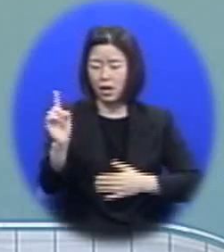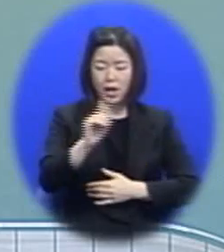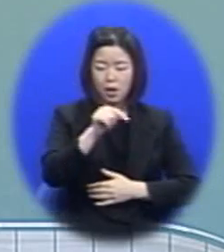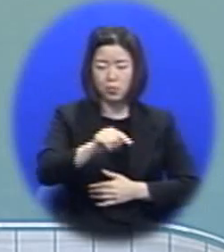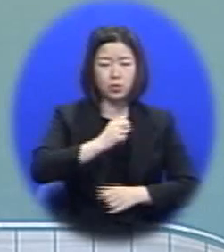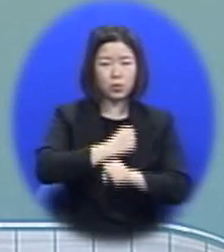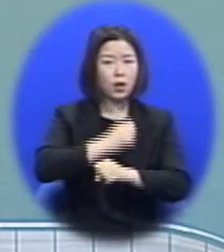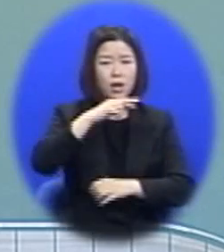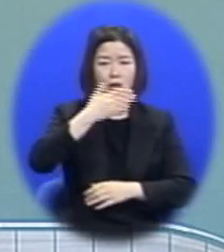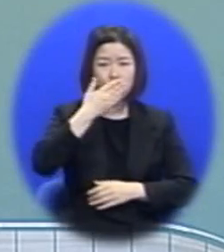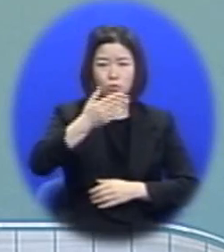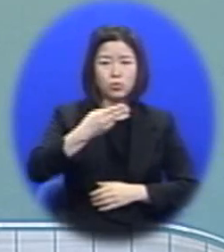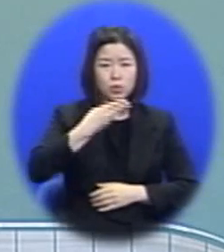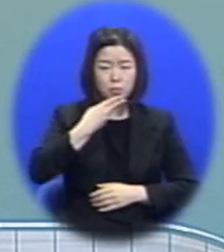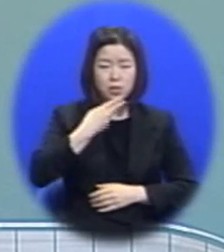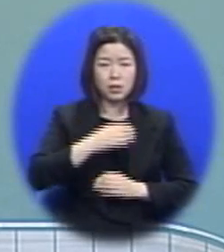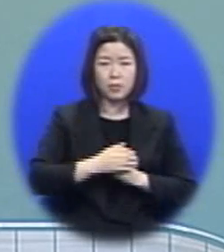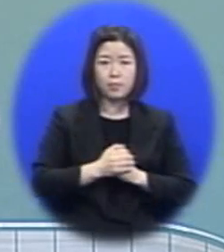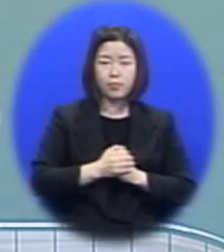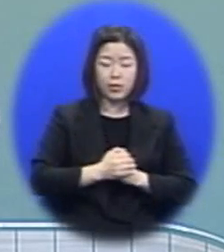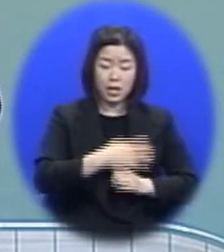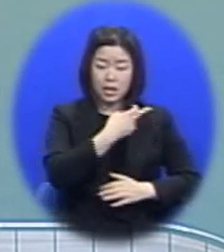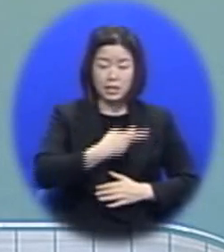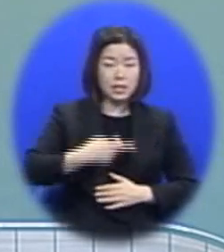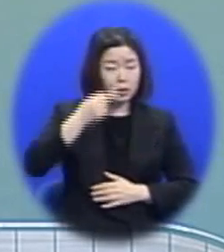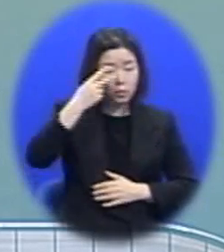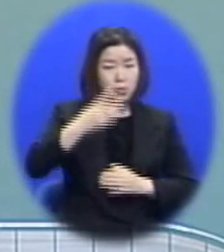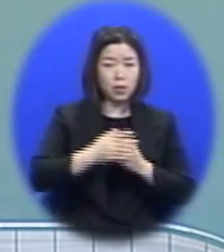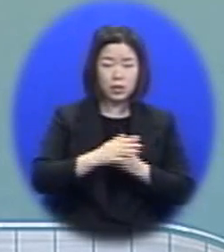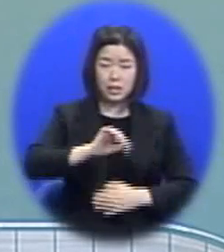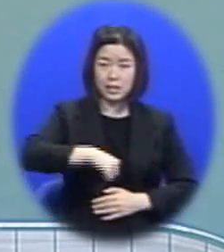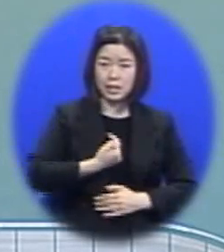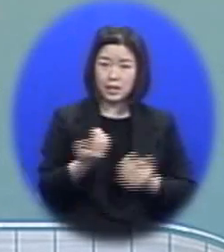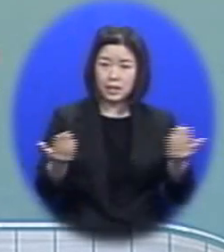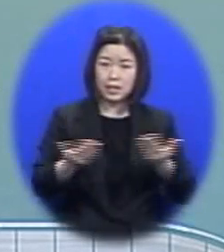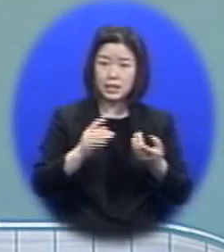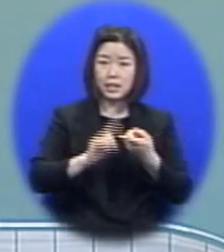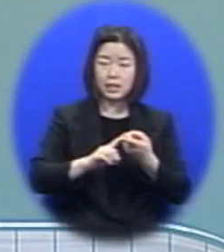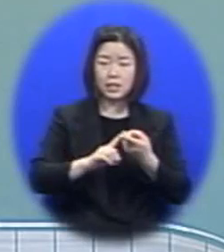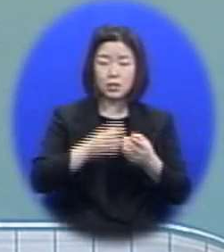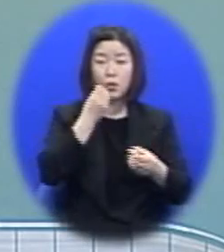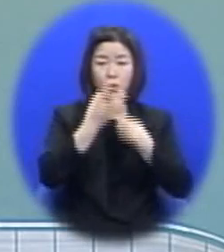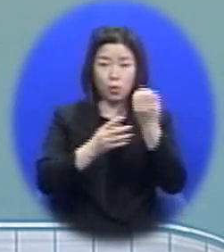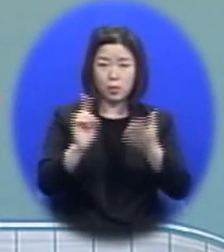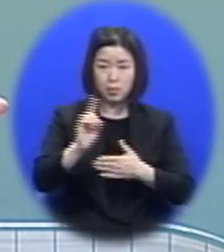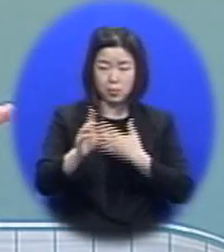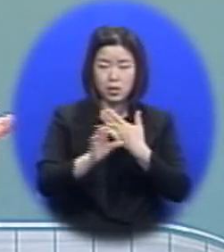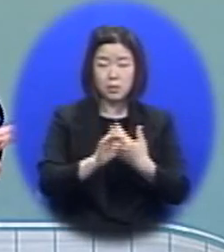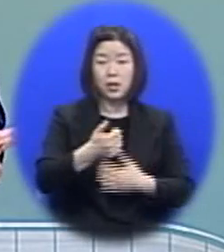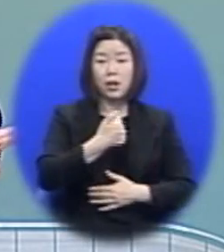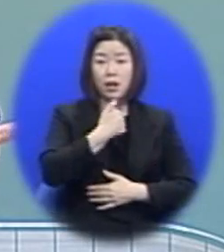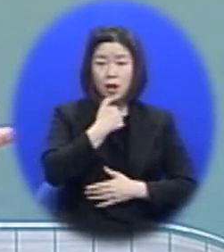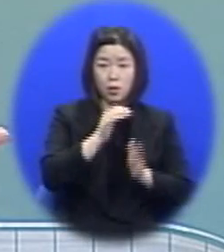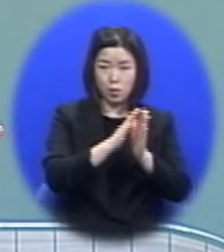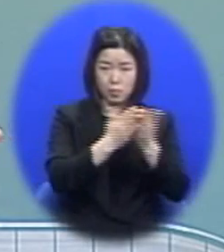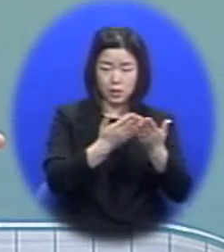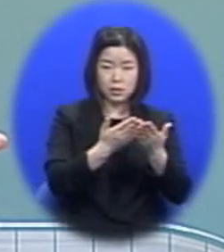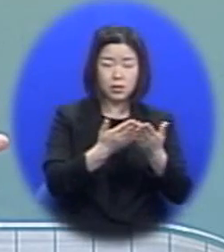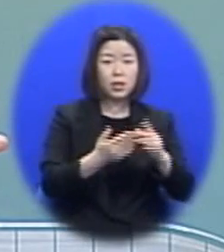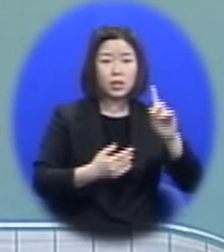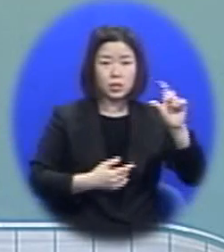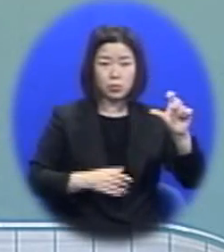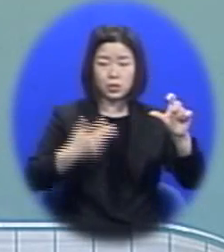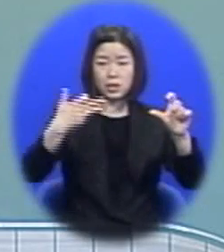수 없다는 사도 바울이 자기 사역에 대해서 이런 고백을 했습니다 요한 로마서 15장